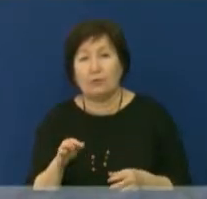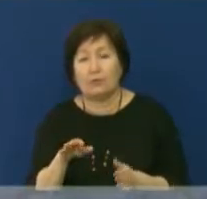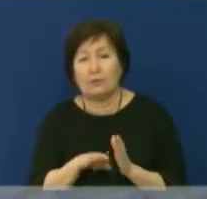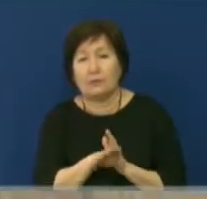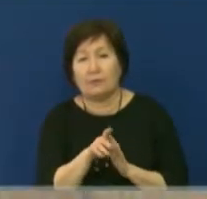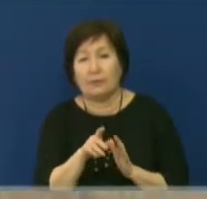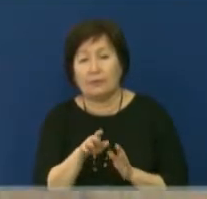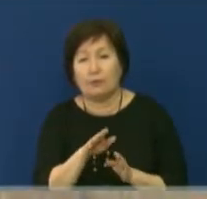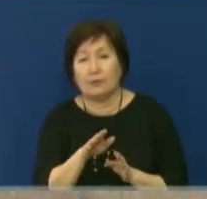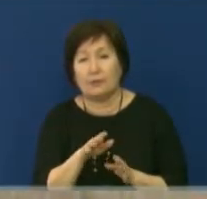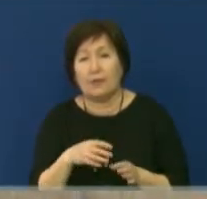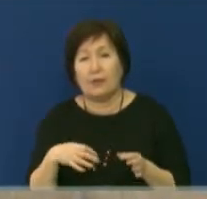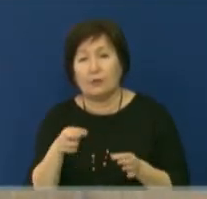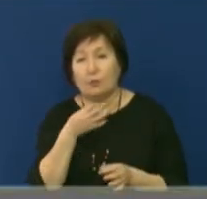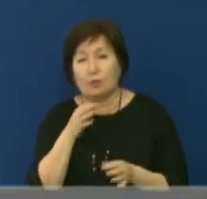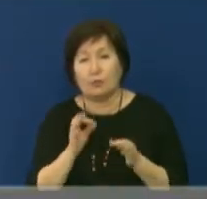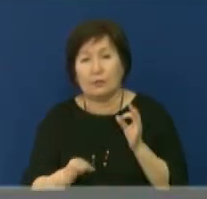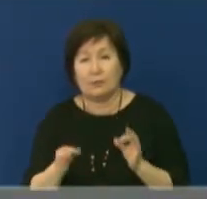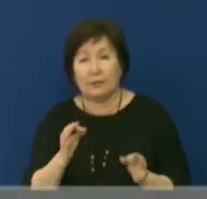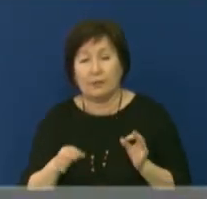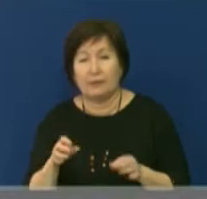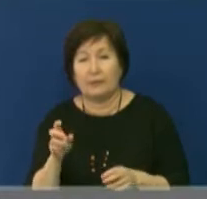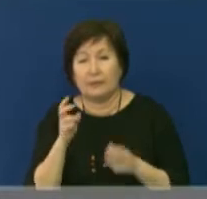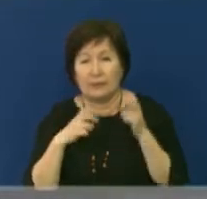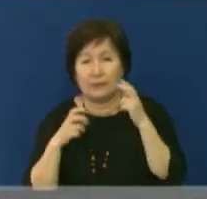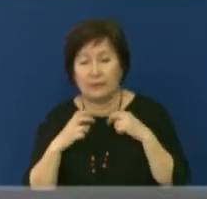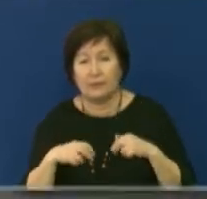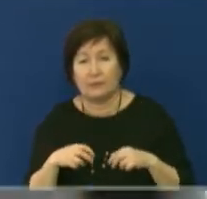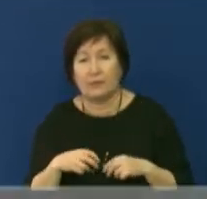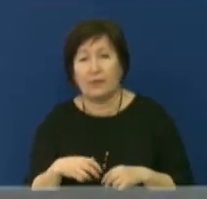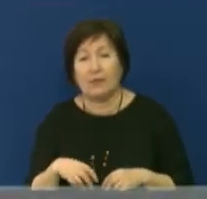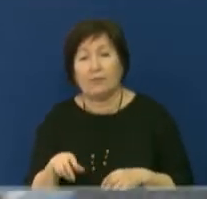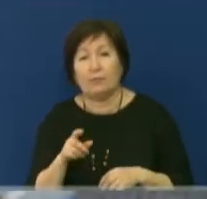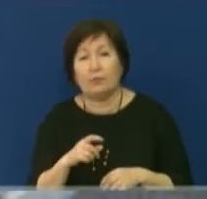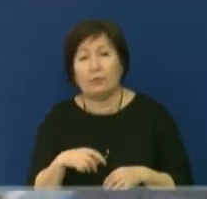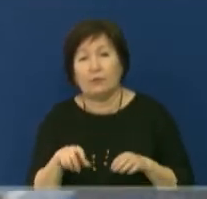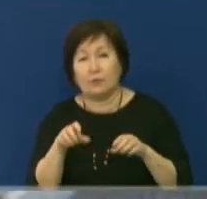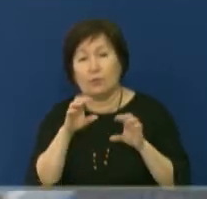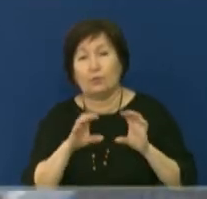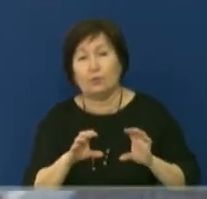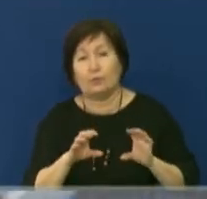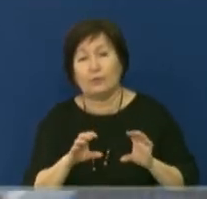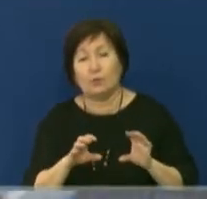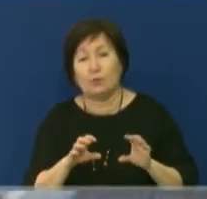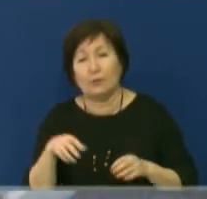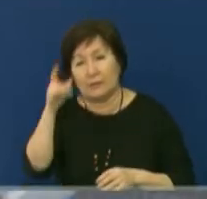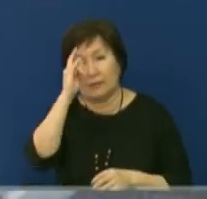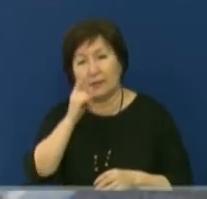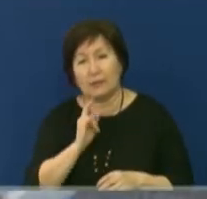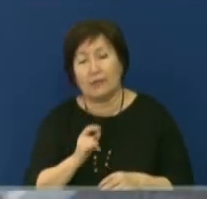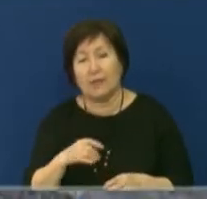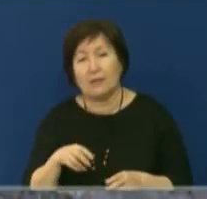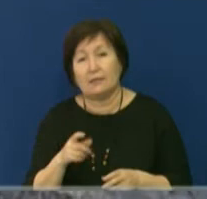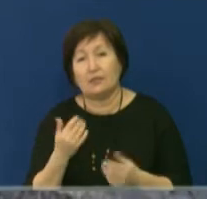статье 345, части 3 Уголовного кодекса Республики Казахстан. В настоящее время по городу проводится